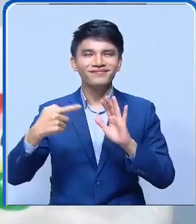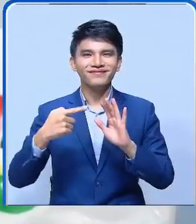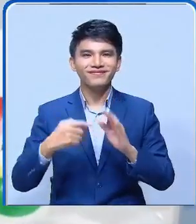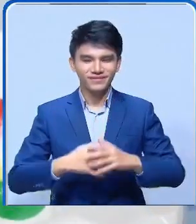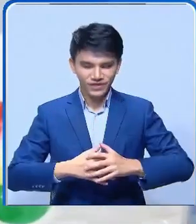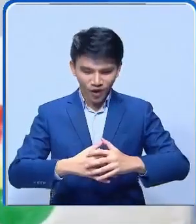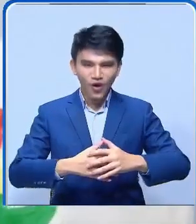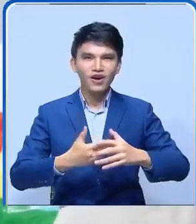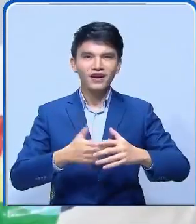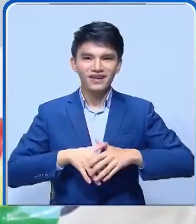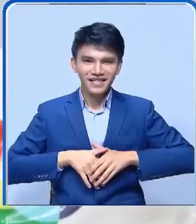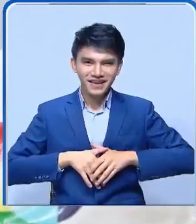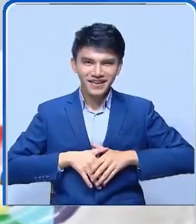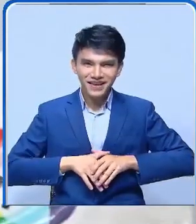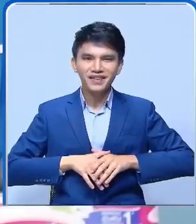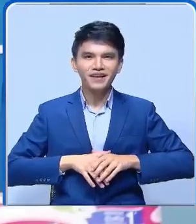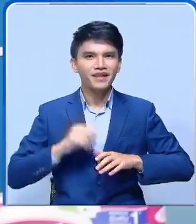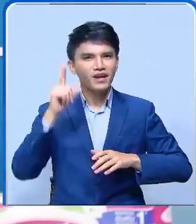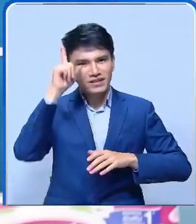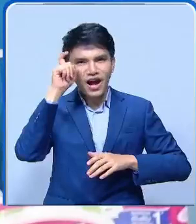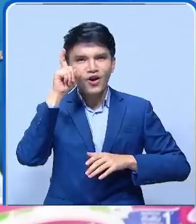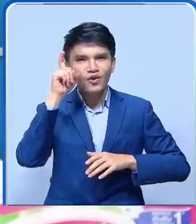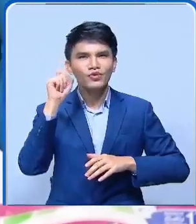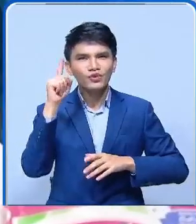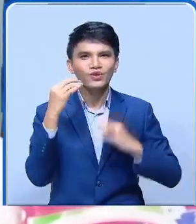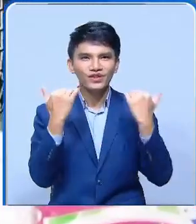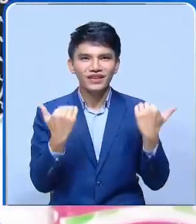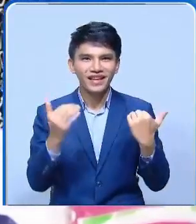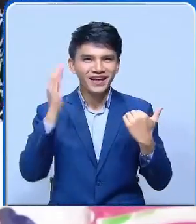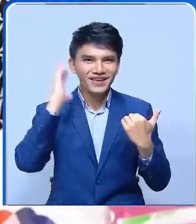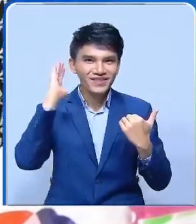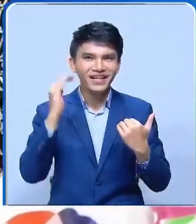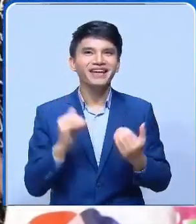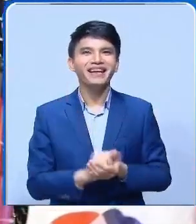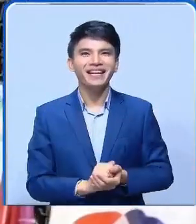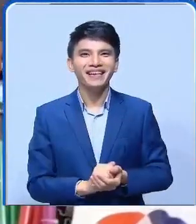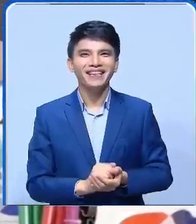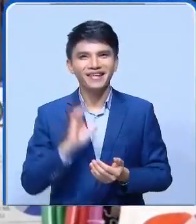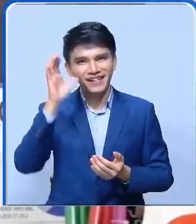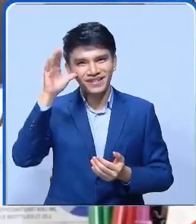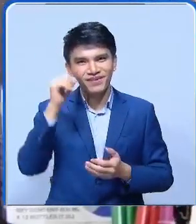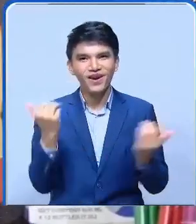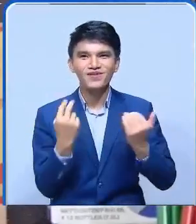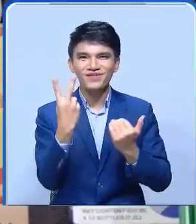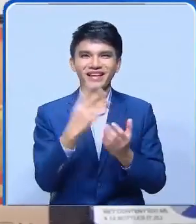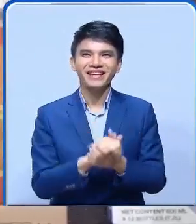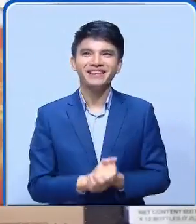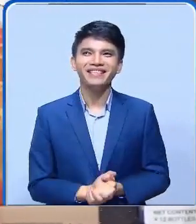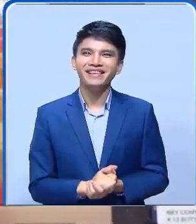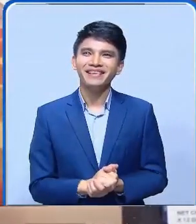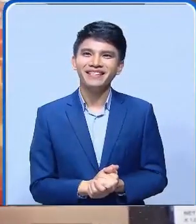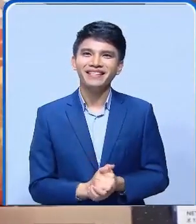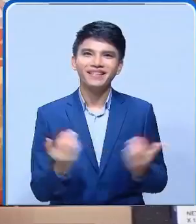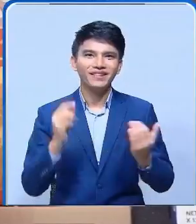ใกล้คลอดแล้วนะใกล้แล้วนะ น่าจะศุกร์หรือเสาร์นี้นะ คลอดลูกชายแล้วครับคุณกายก็จะกลายเป็นคุณพ่อลูกสองแล้วนะคะ ลูกสาวก็ม